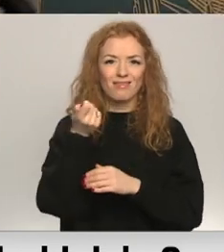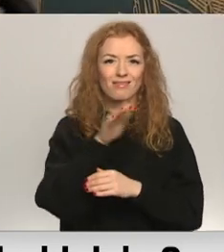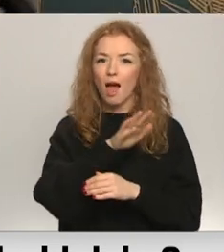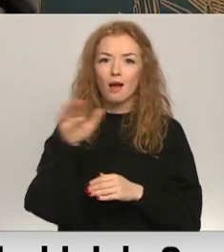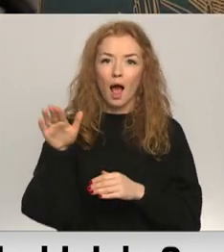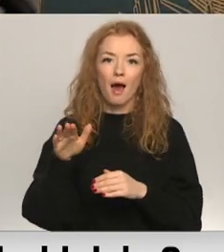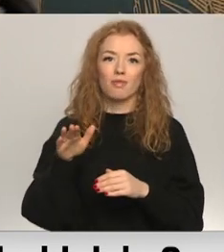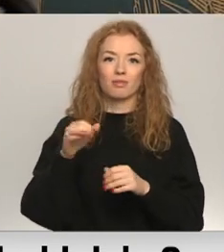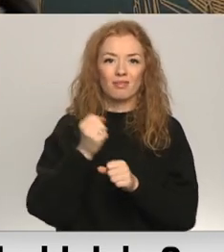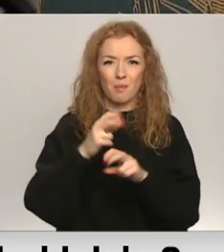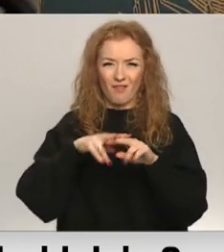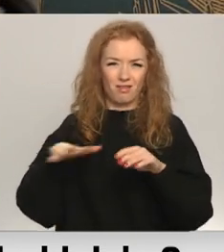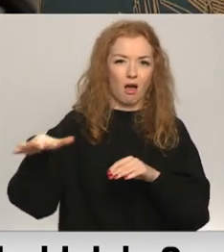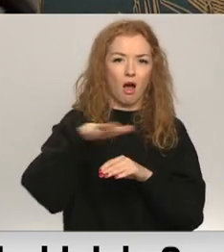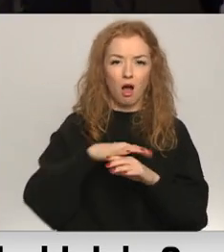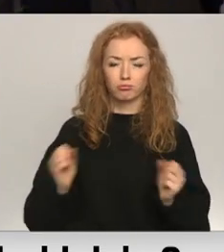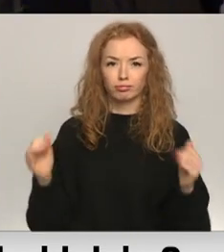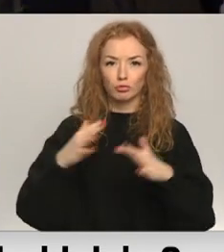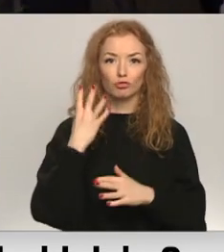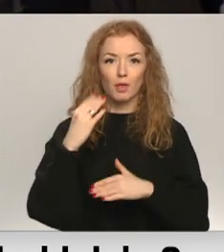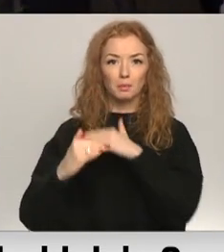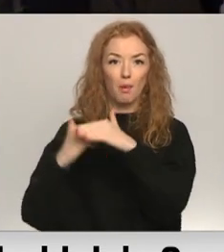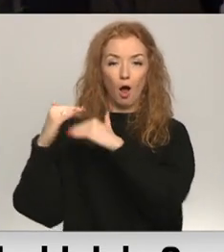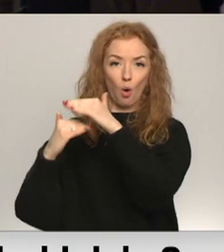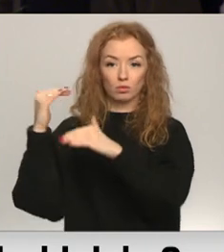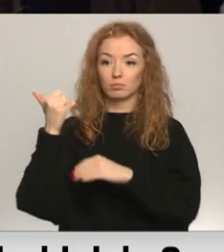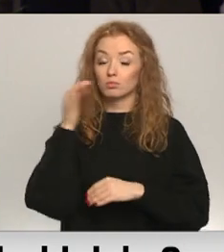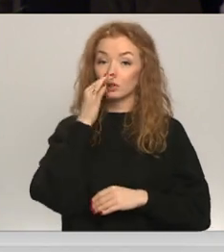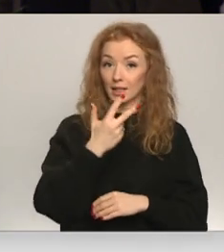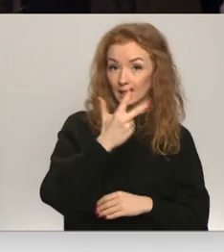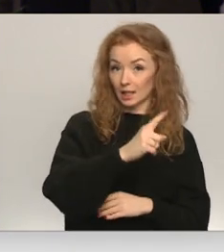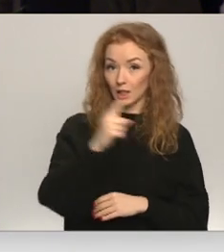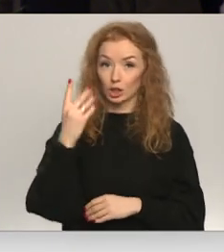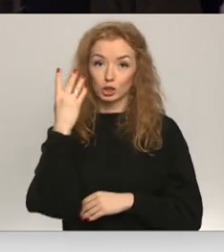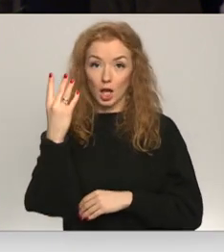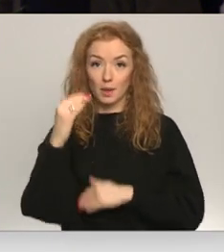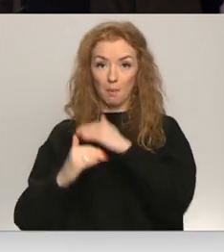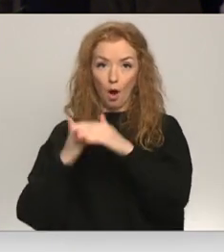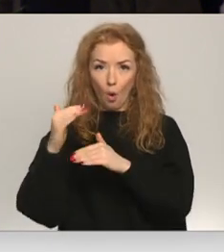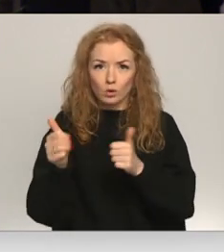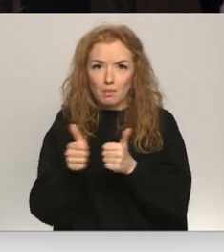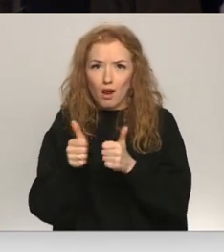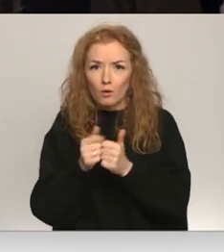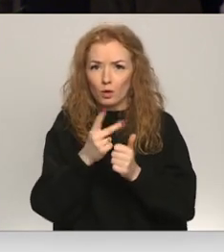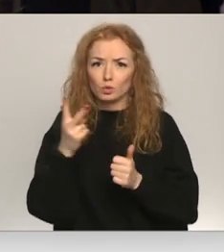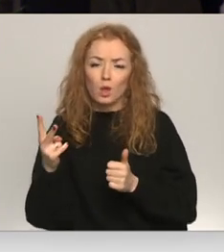bijis tik daudz paudžu vienlaikus. Ja ir šīs te trīs vai četras paudzes, kas strādā plecu pie pleca vienā